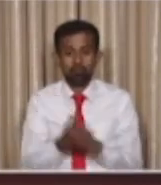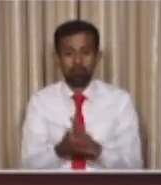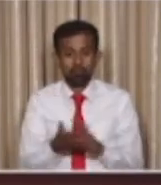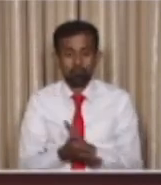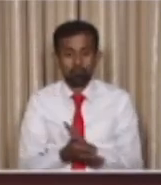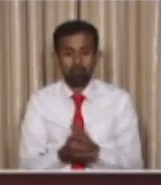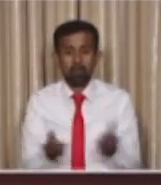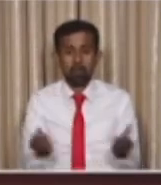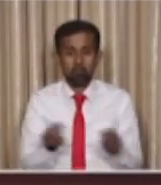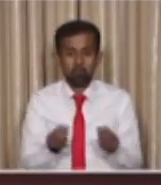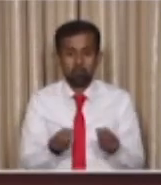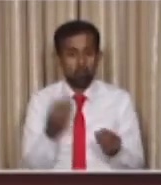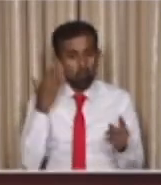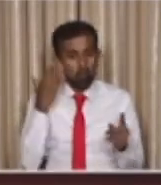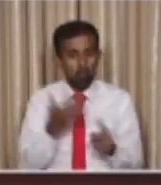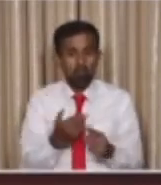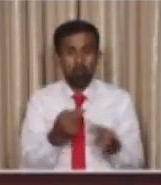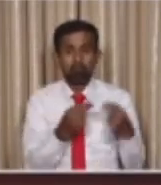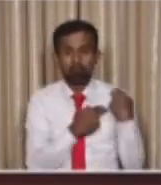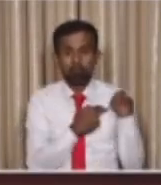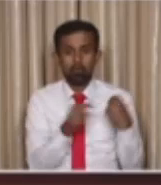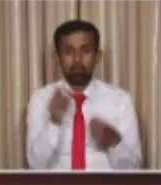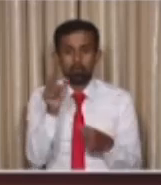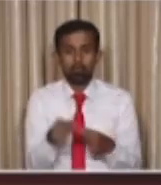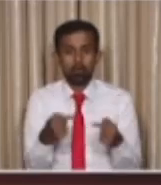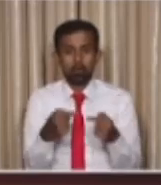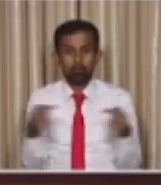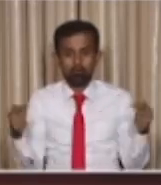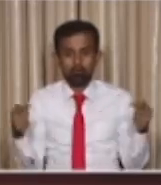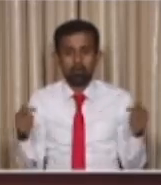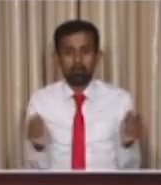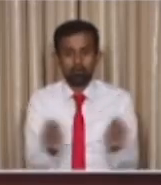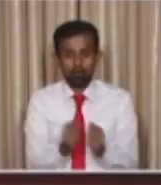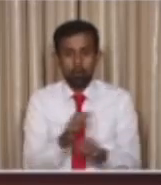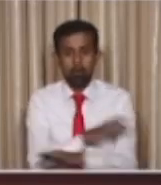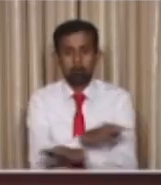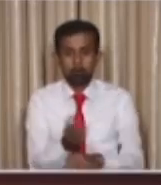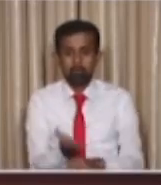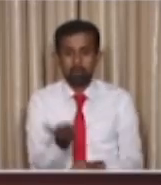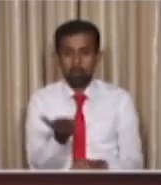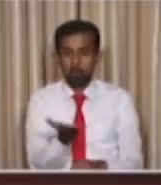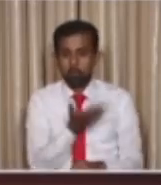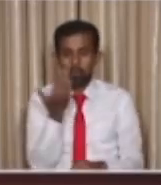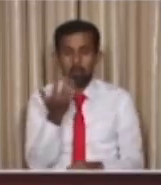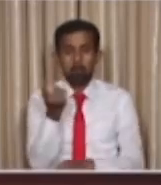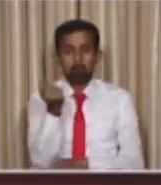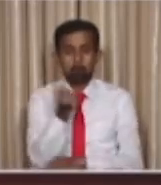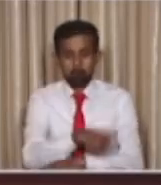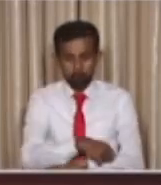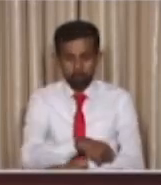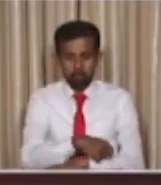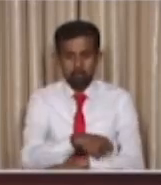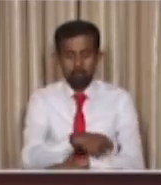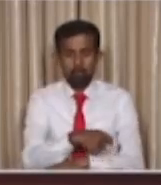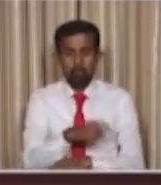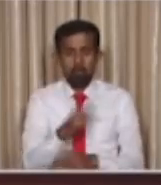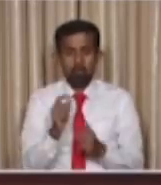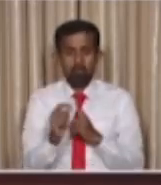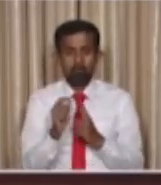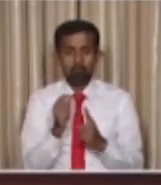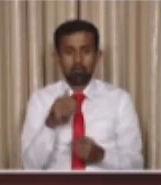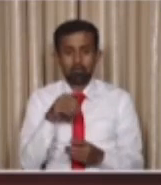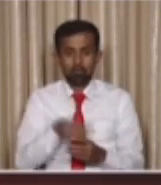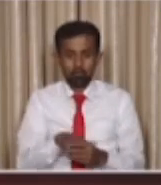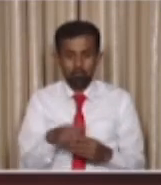සහ අඩුපාඩු පිළිබඳව වගකීවුත්තන්ට විරුද්ධව ක්‍රියාමාර්ග ගන්න පුළුවන් යාන්ත්‍රණයක් මම හිතනවා පාර්ලිමේන්තුව